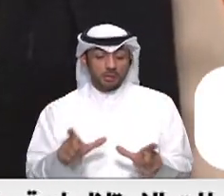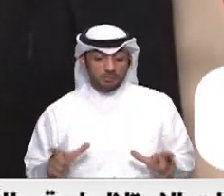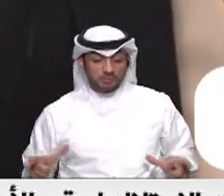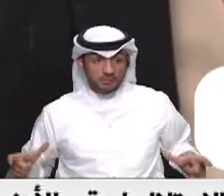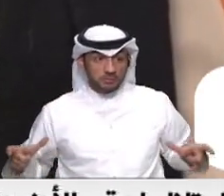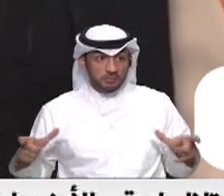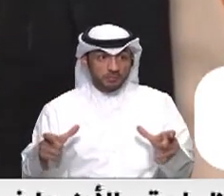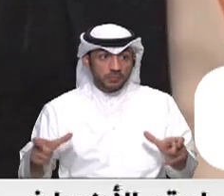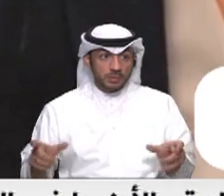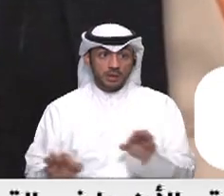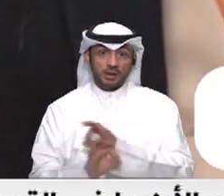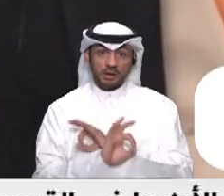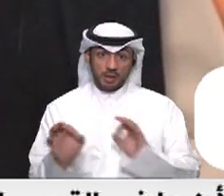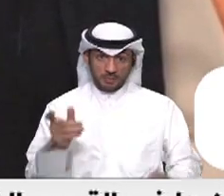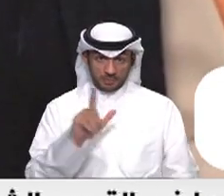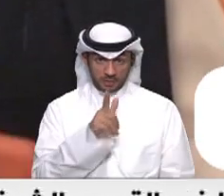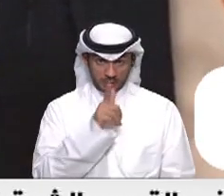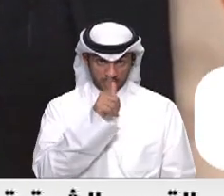يبدو وبحسب